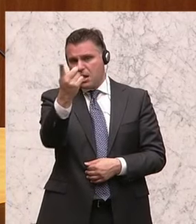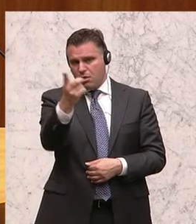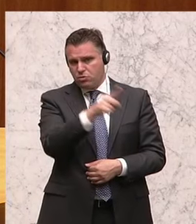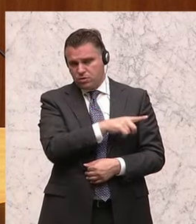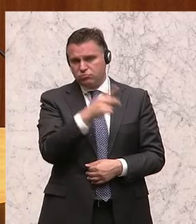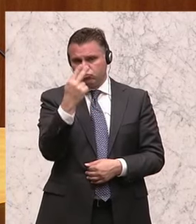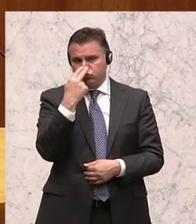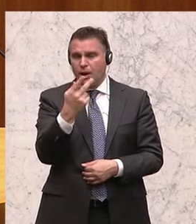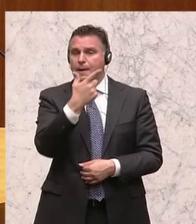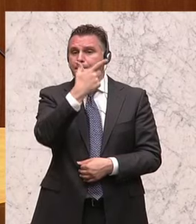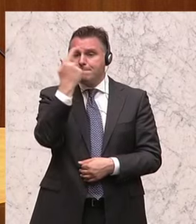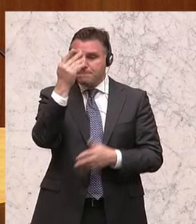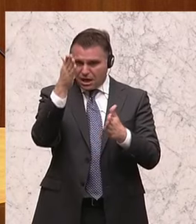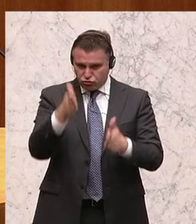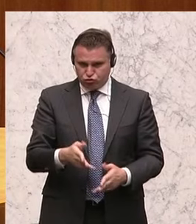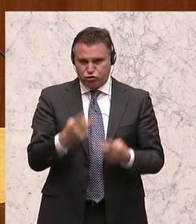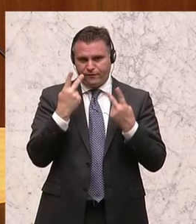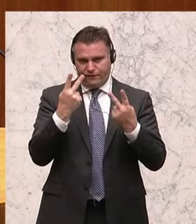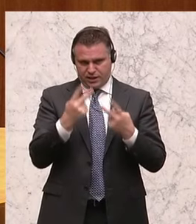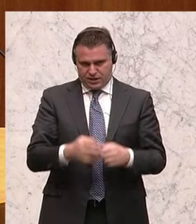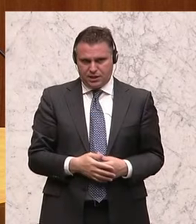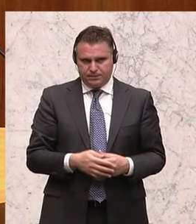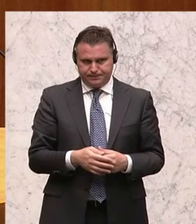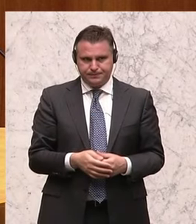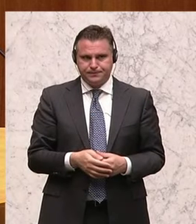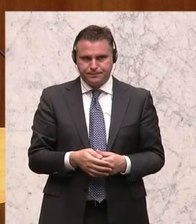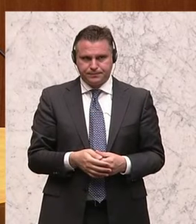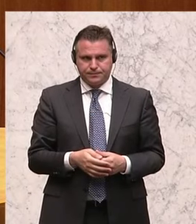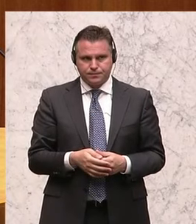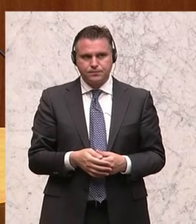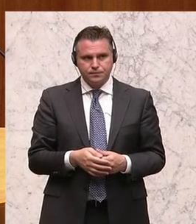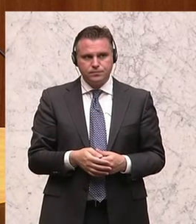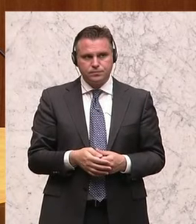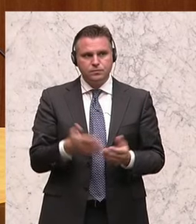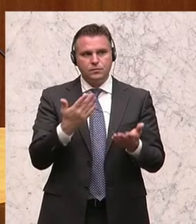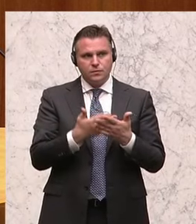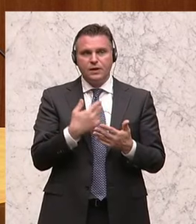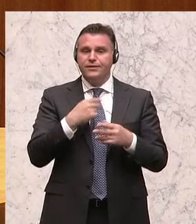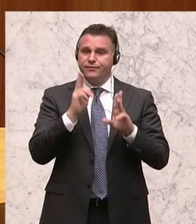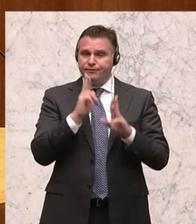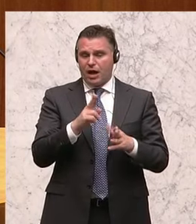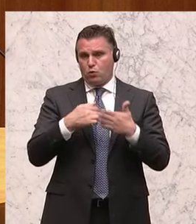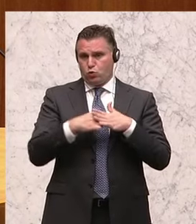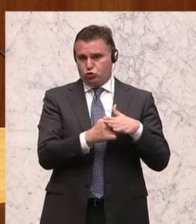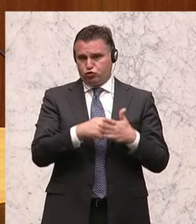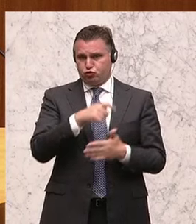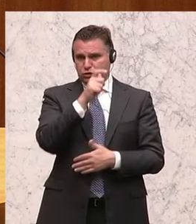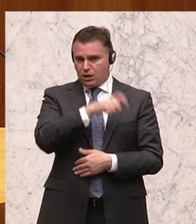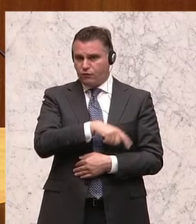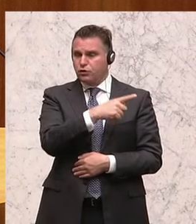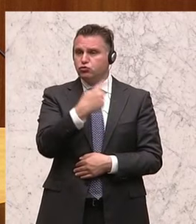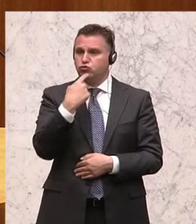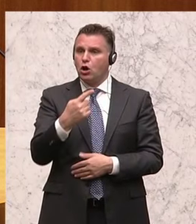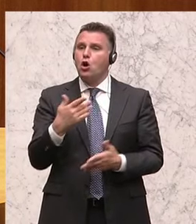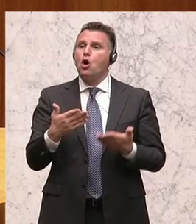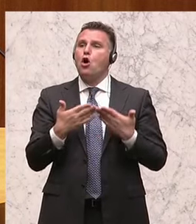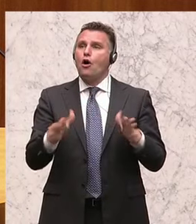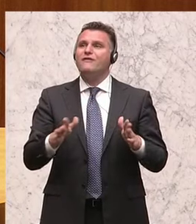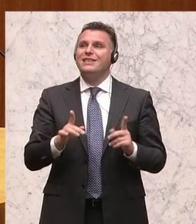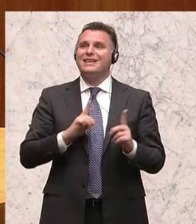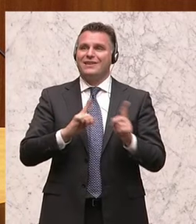der Mensch im Mittelpunkt steht. Und ich bin sehr dabei und unterstütze Sie, wenn Sie sagen, Sie sind für den